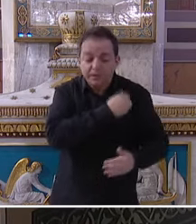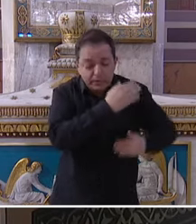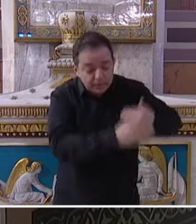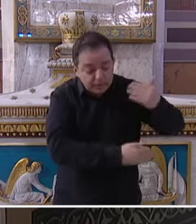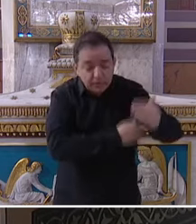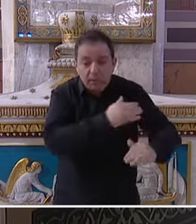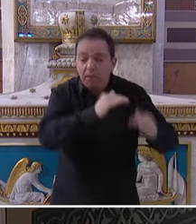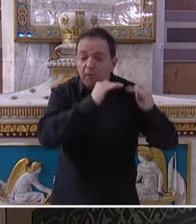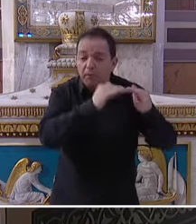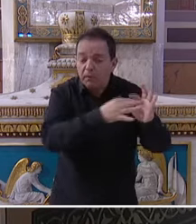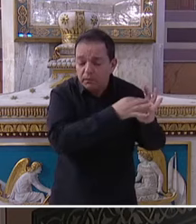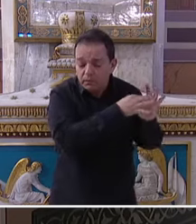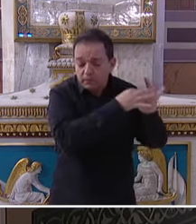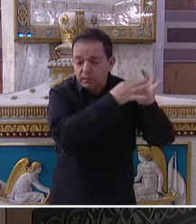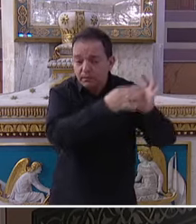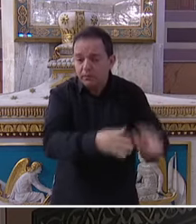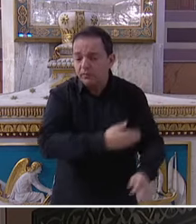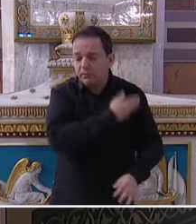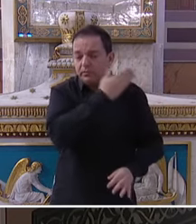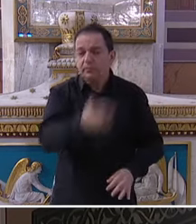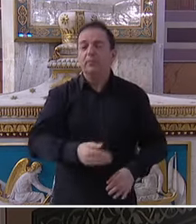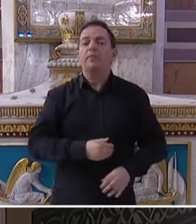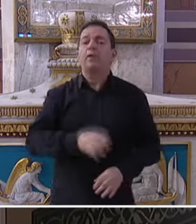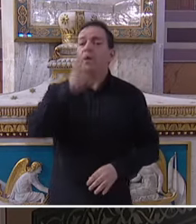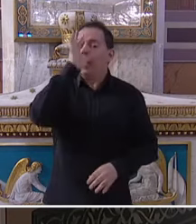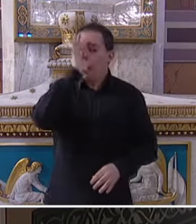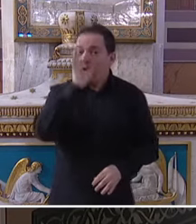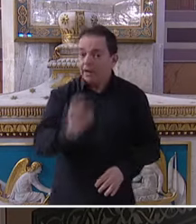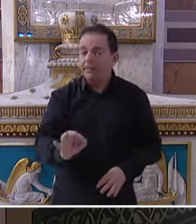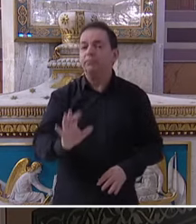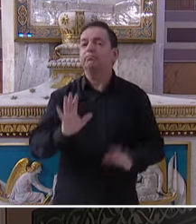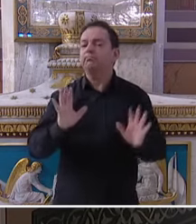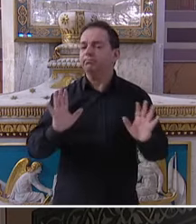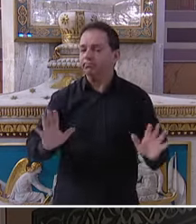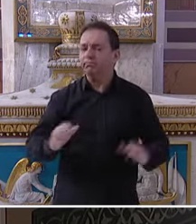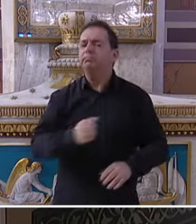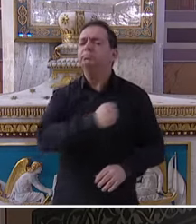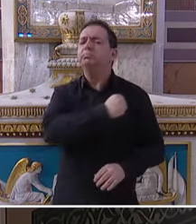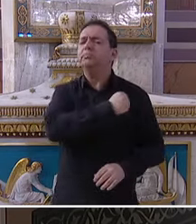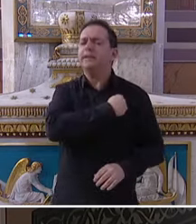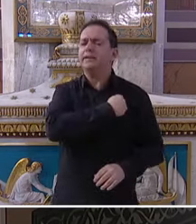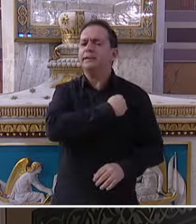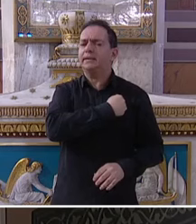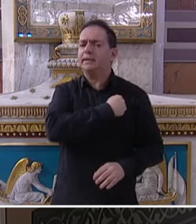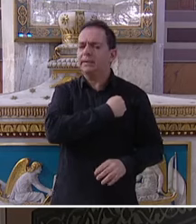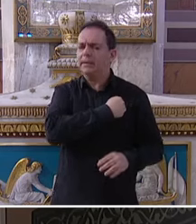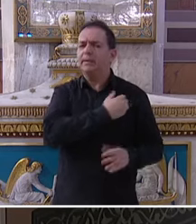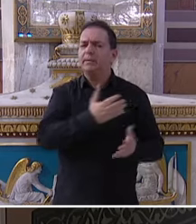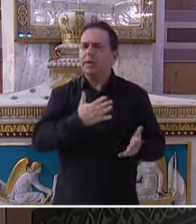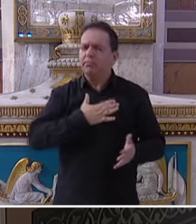Εκκλησίας. Είναι γεγονός ότι η πίστη